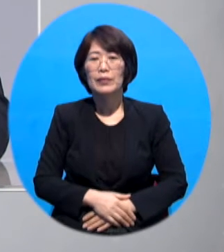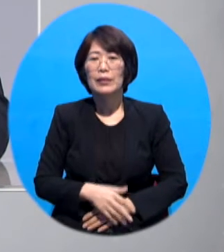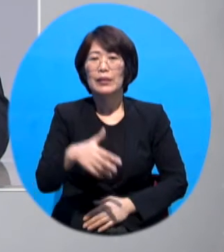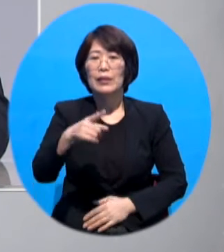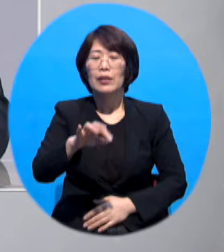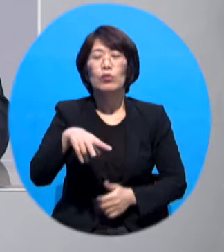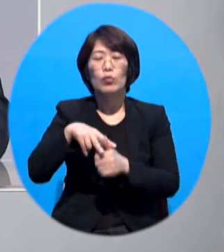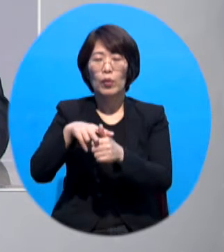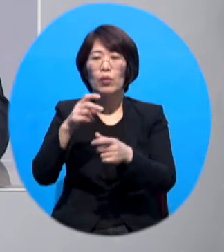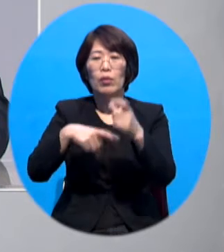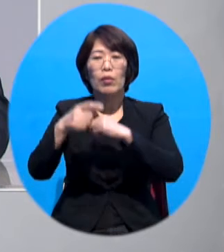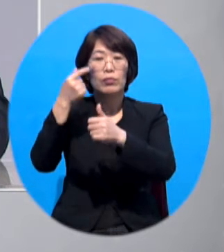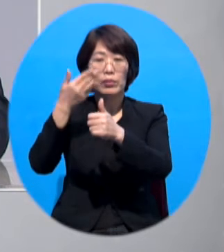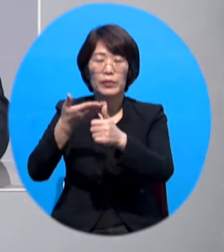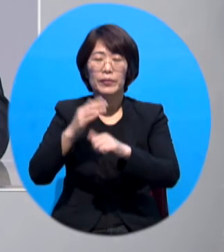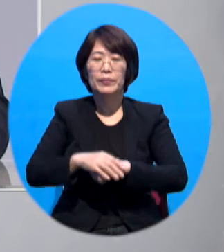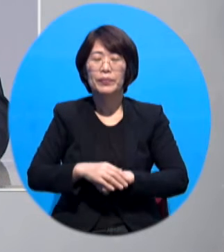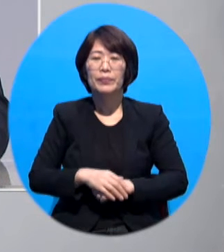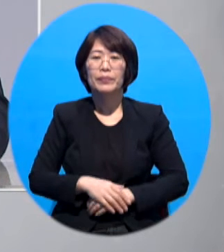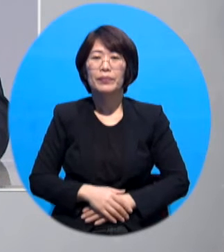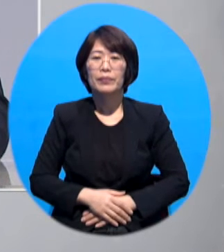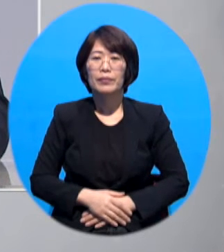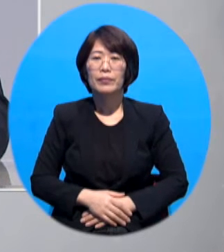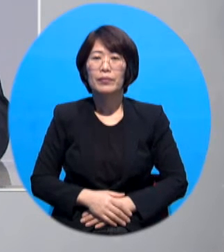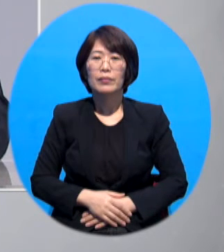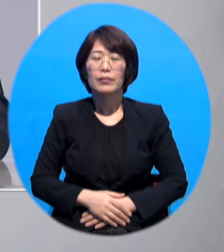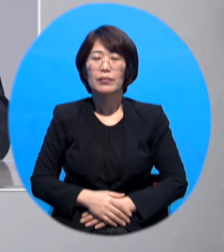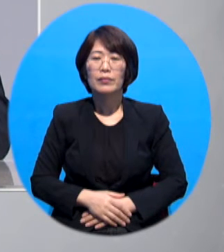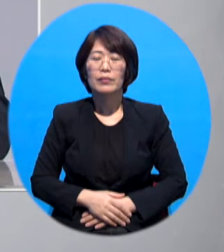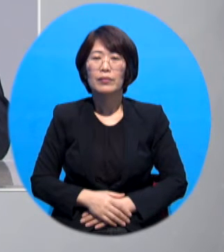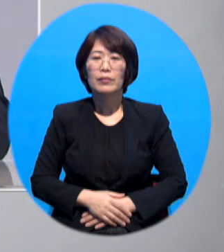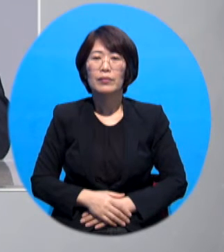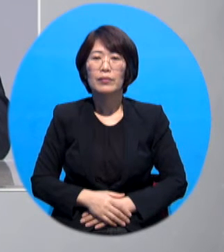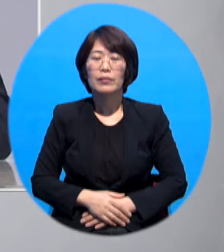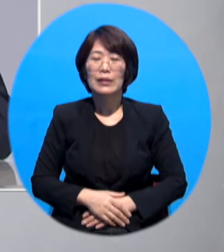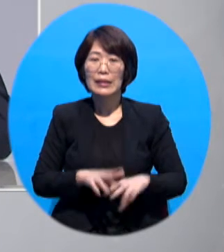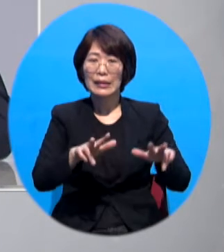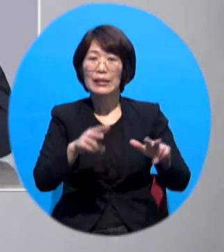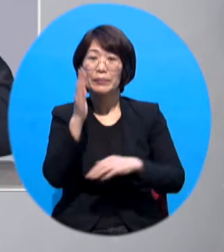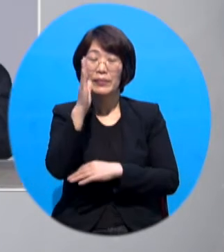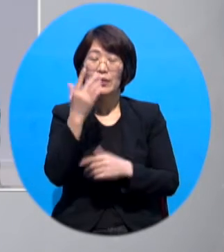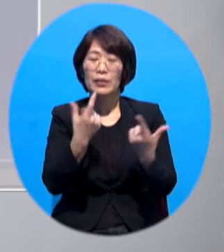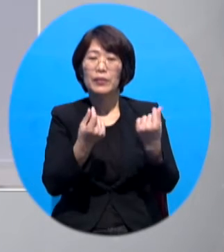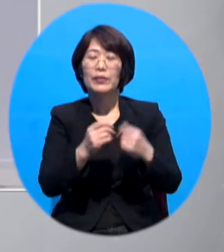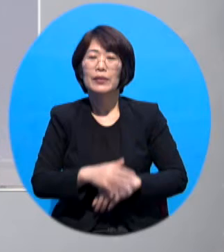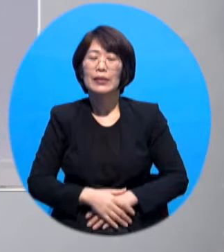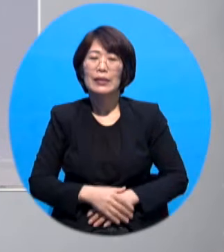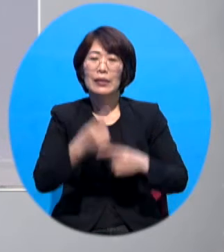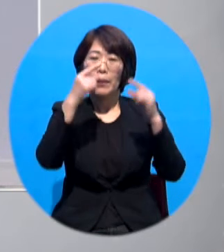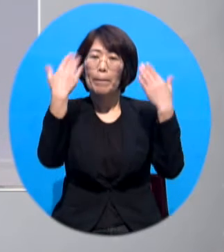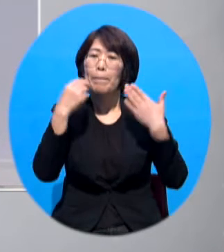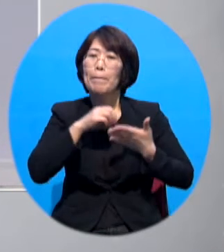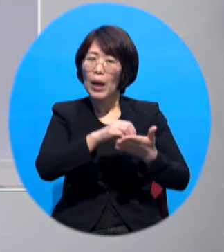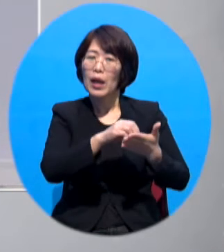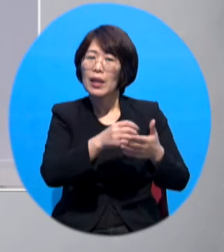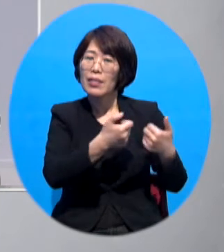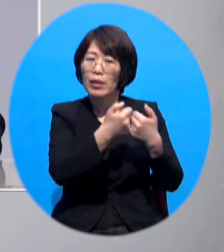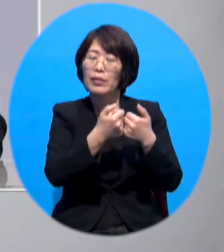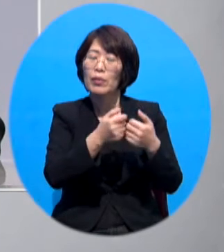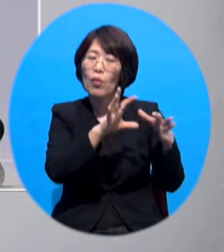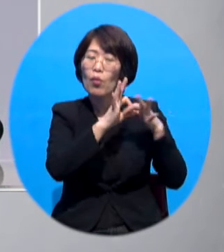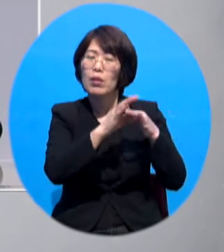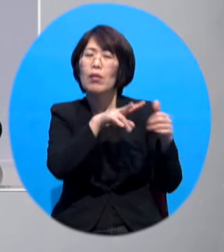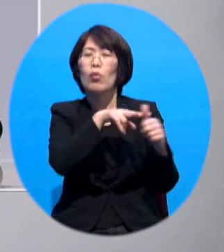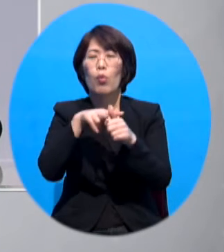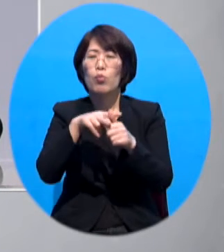상승 후보 추가 질문해 주십시오 30초 입니다 2 그 말씀대로 그 진로 진흙과 관련해서 이 정부가